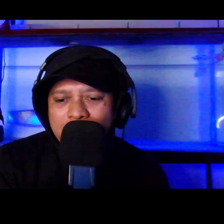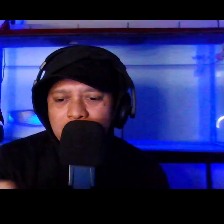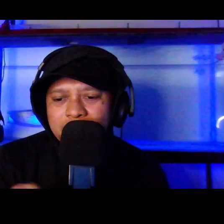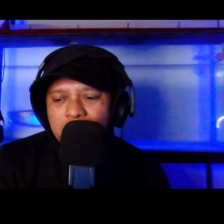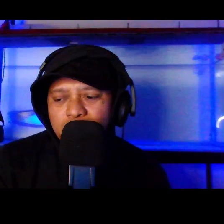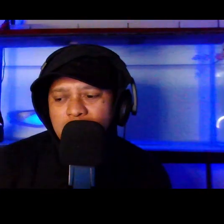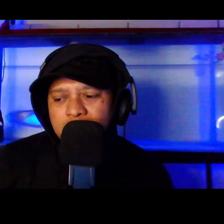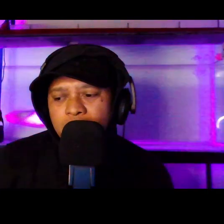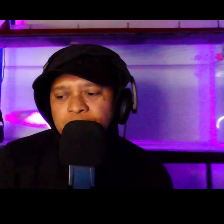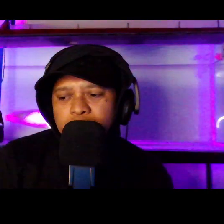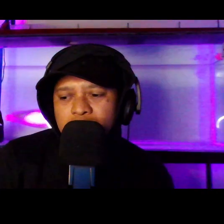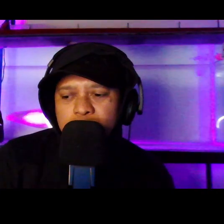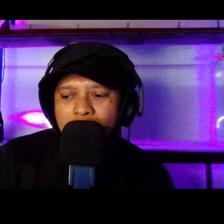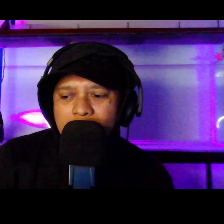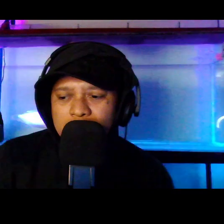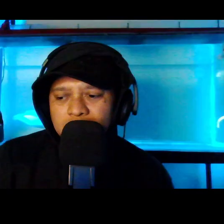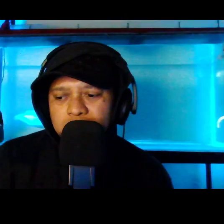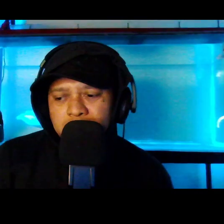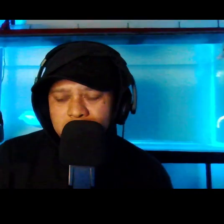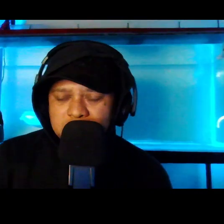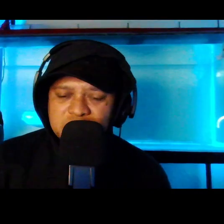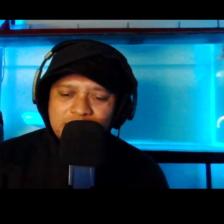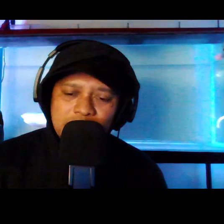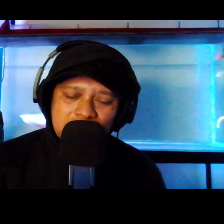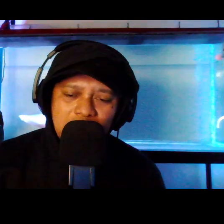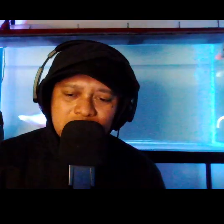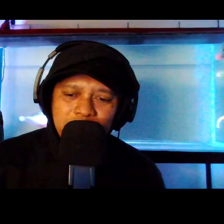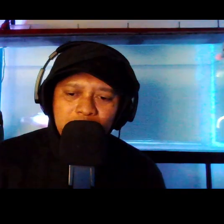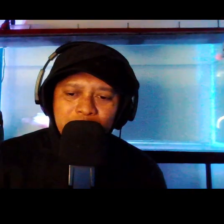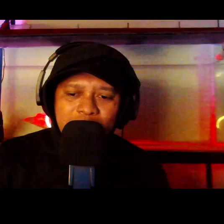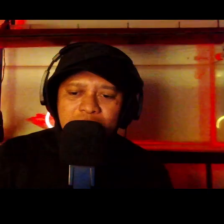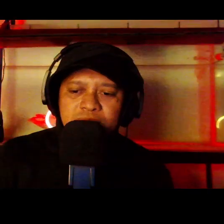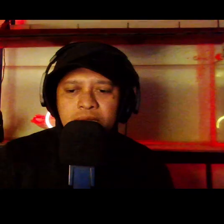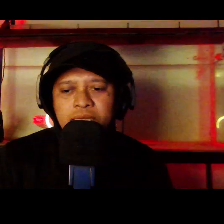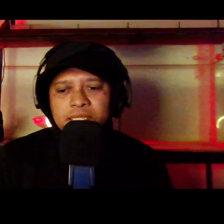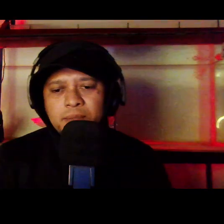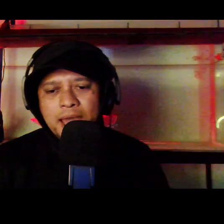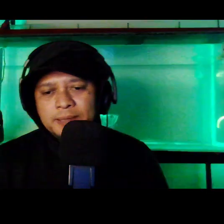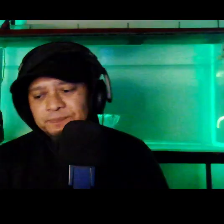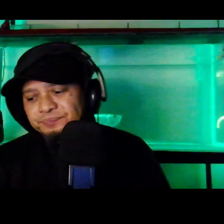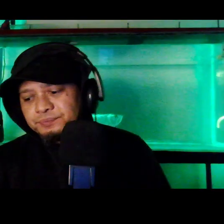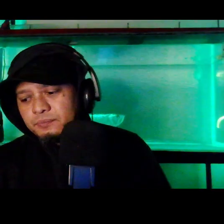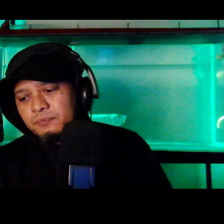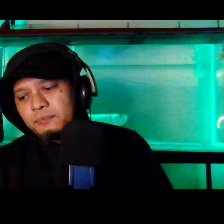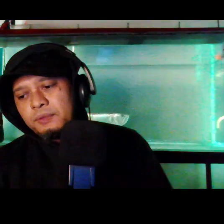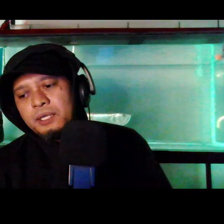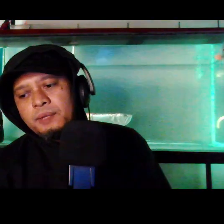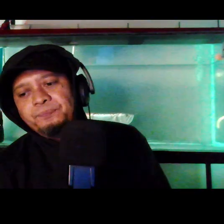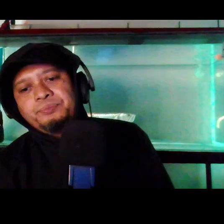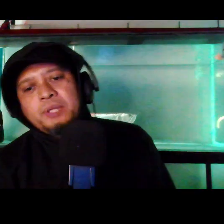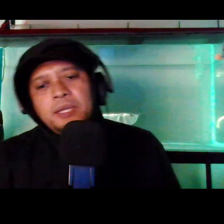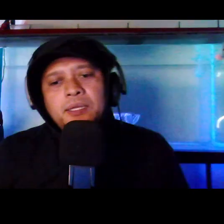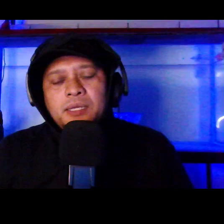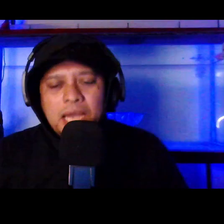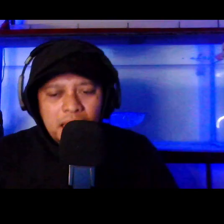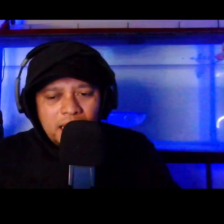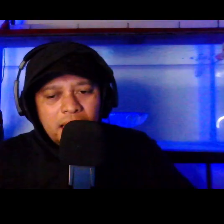magti-trigger para magkaroon ng hidwaan sa China tsaka sa Pilipinas. Diba?